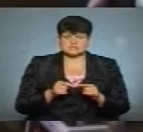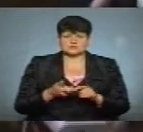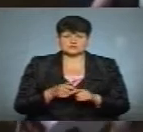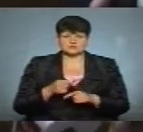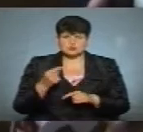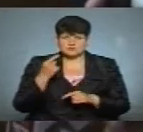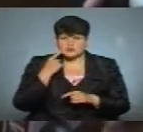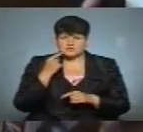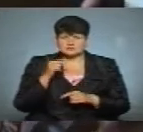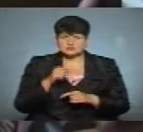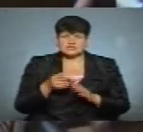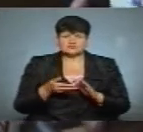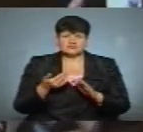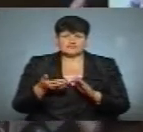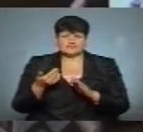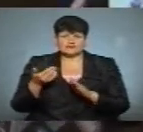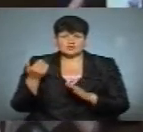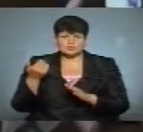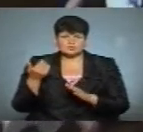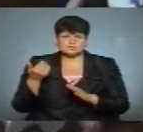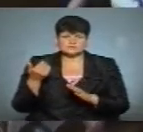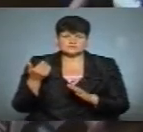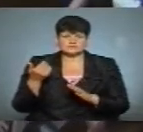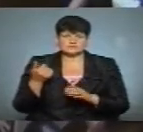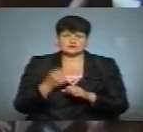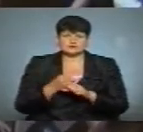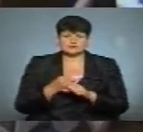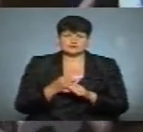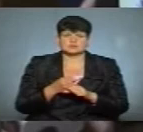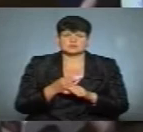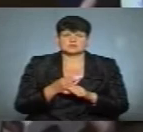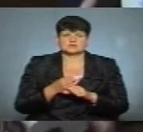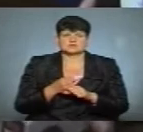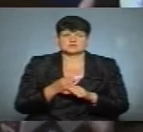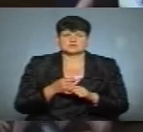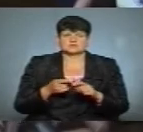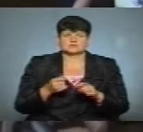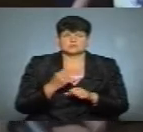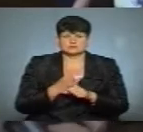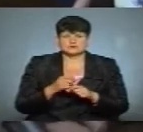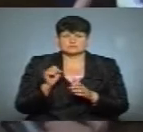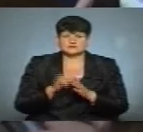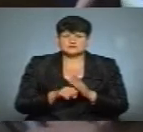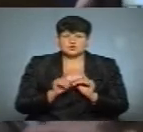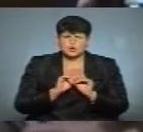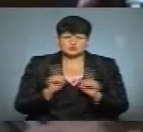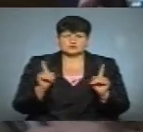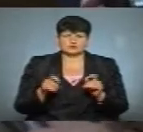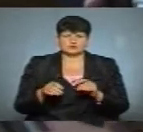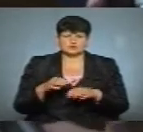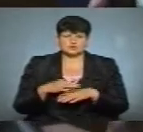що виключили складову вчинення злочину з особливою жорстокістю. Адже